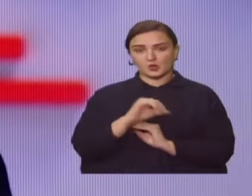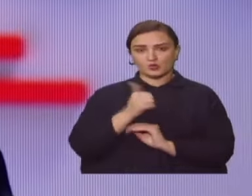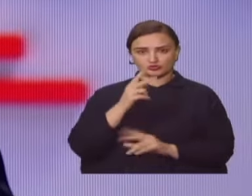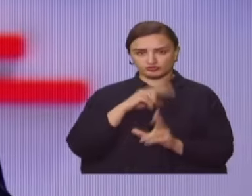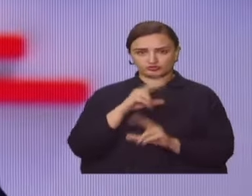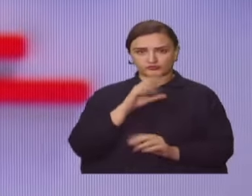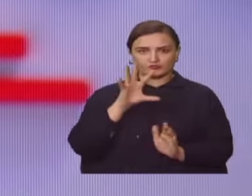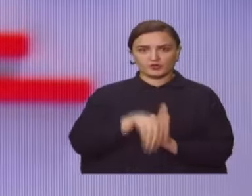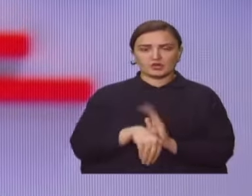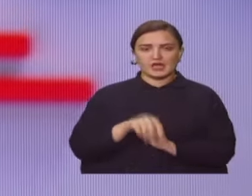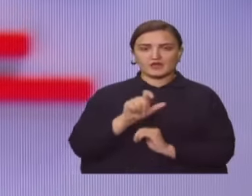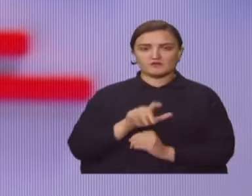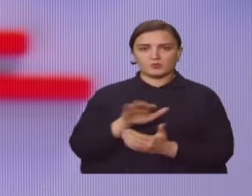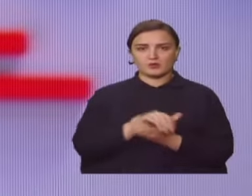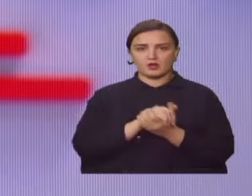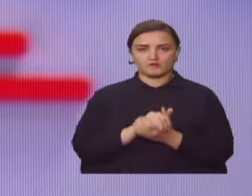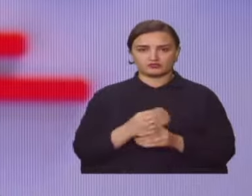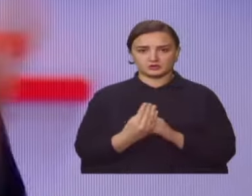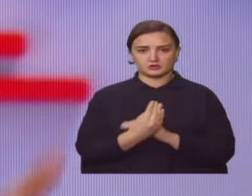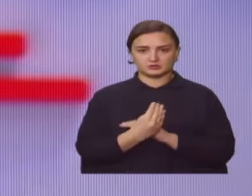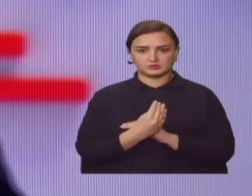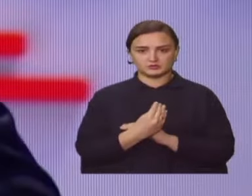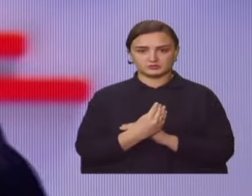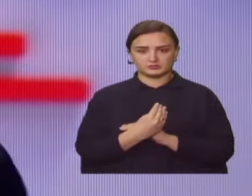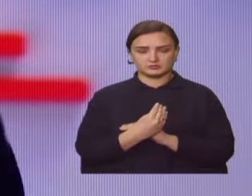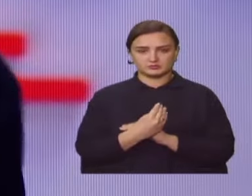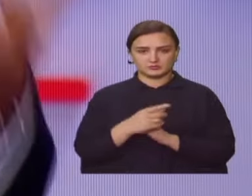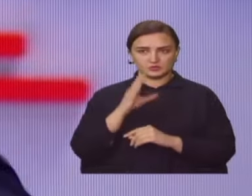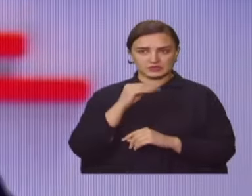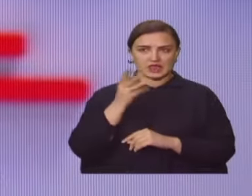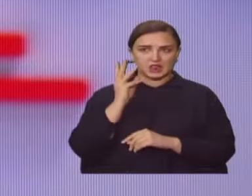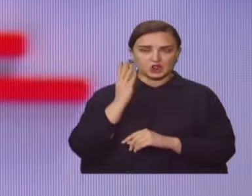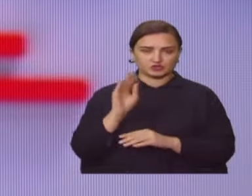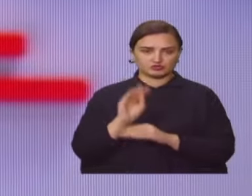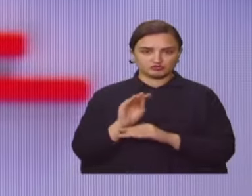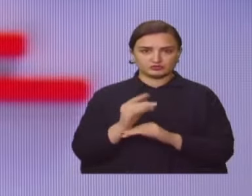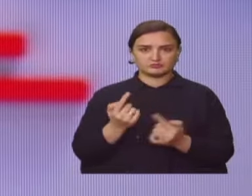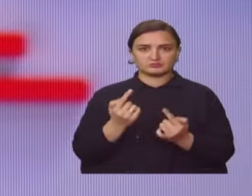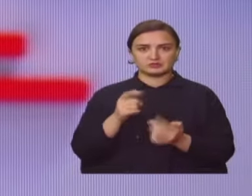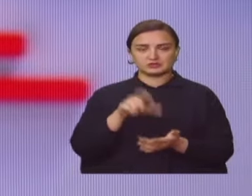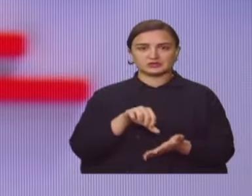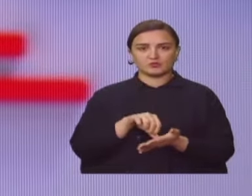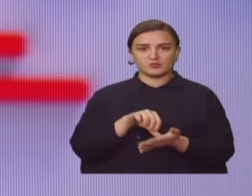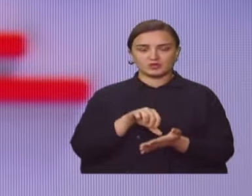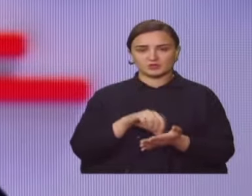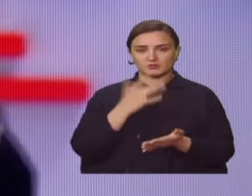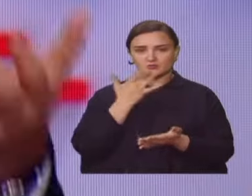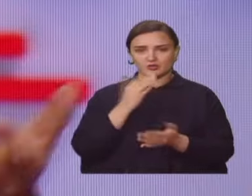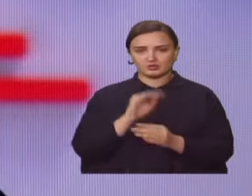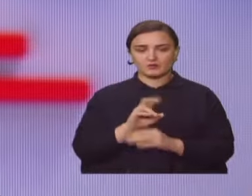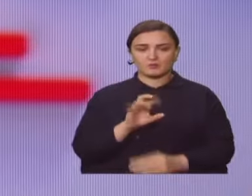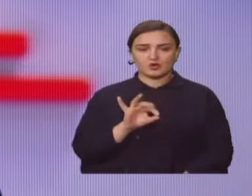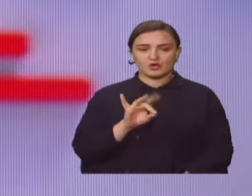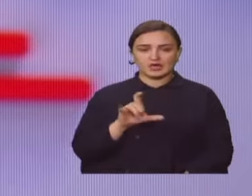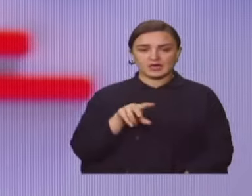კრიტიკას. მათი განცხადებები ამაზე უცხობს, როდესაც ევროკავშირის ელჩი იქნება ეს თუ მაღალი დონის წარმომადგენელი პოლიტიკოსები, მაგალითად